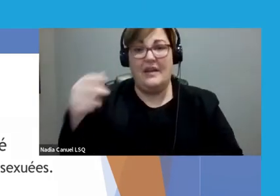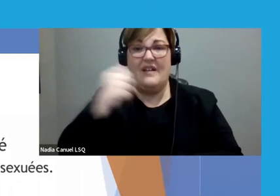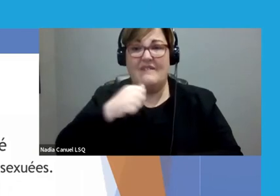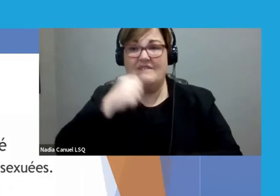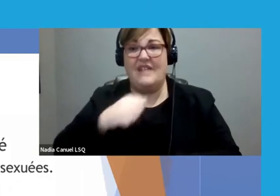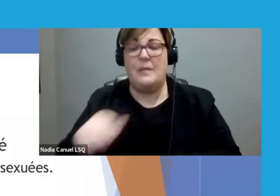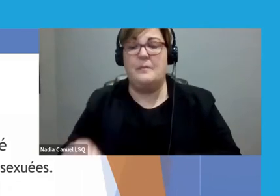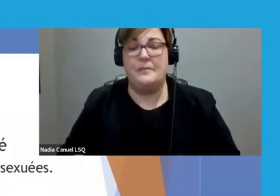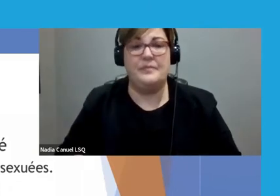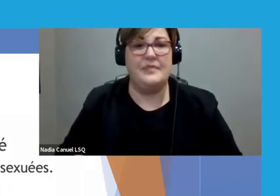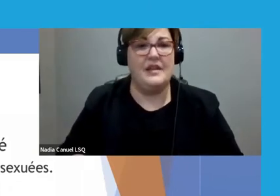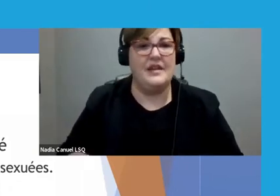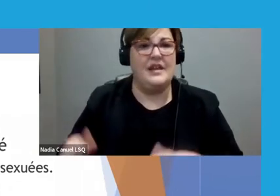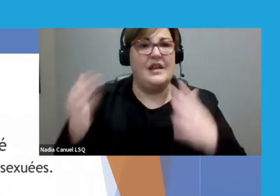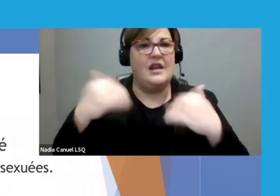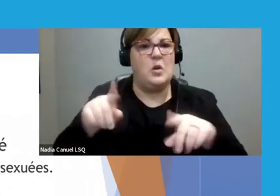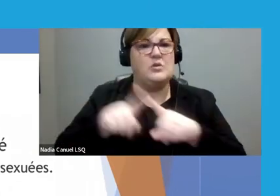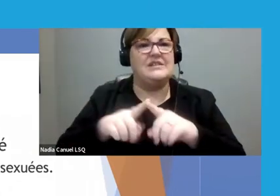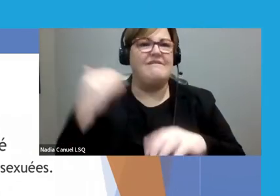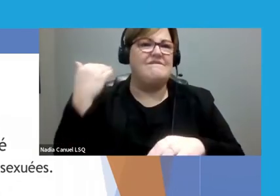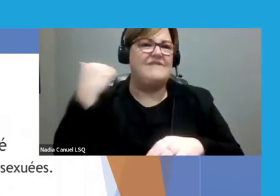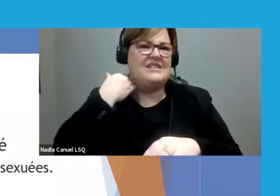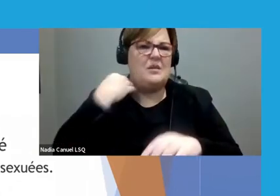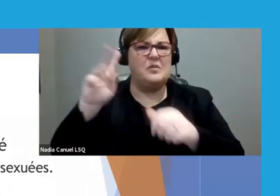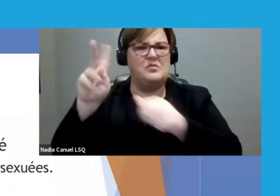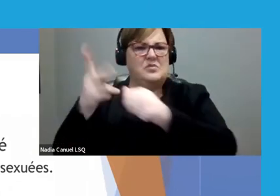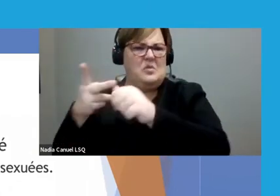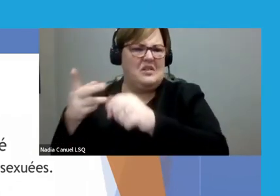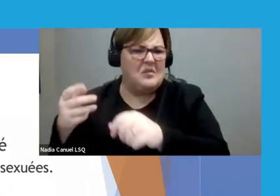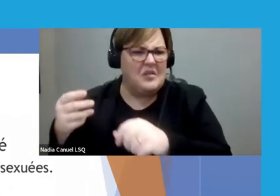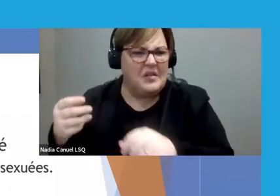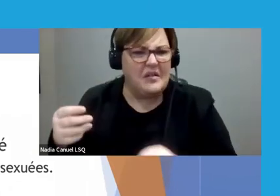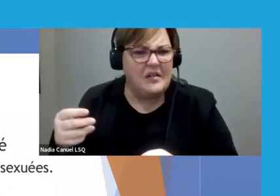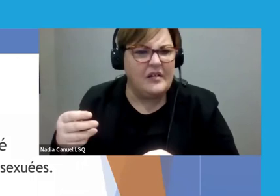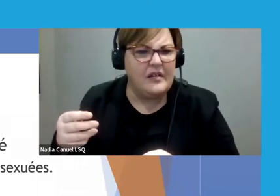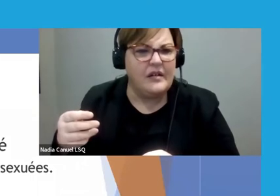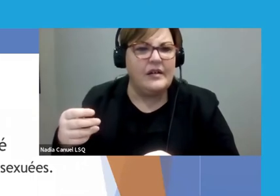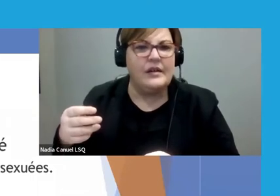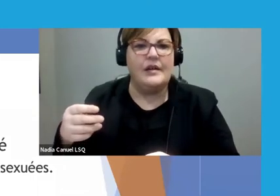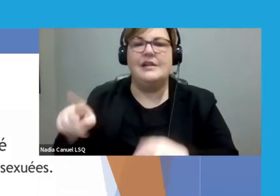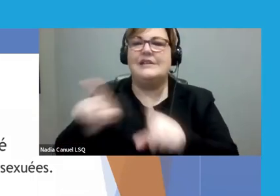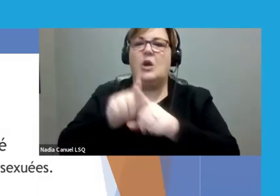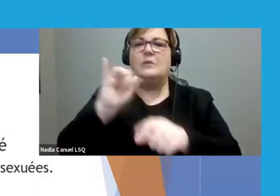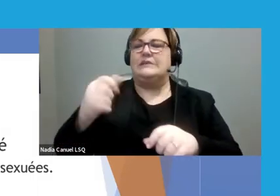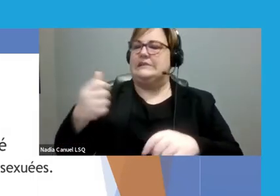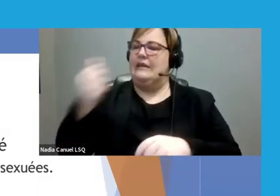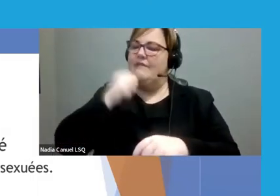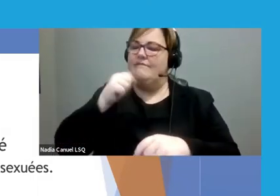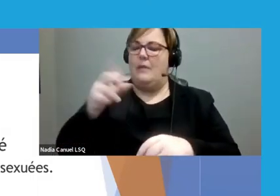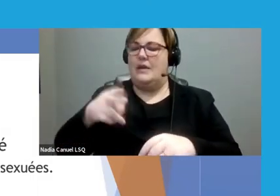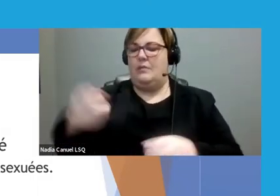la vaccination secondaire ne peut être crue ou soutenue par les